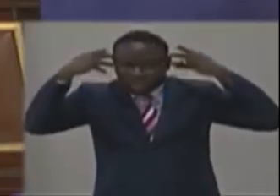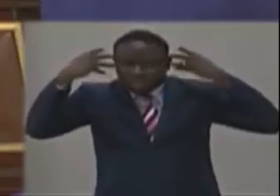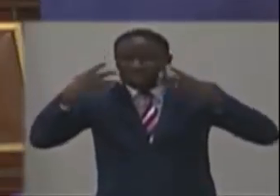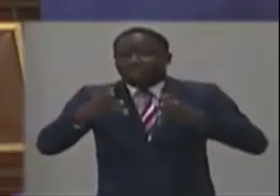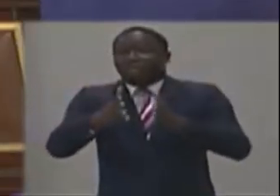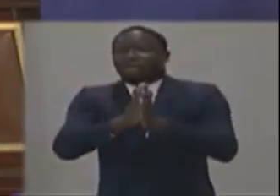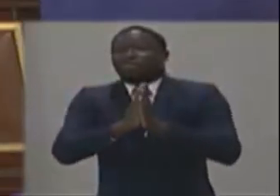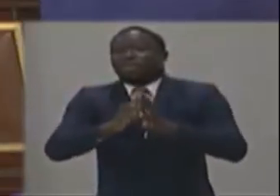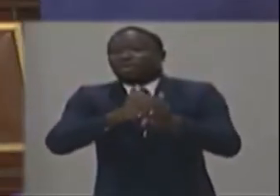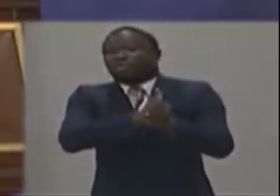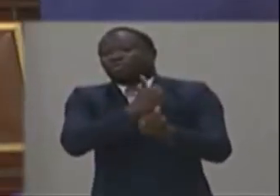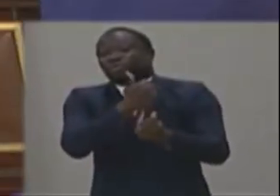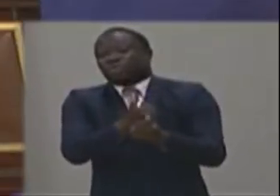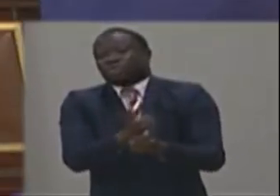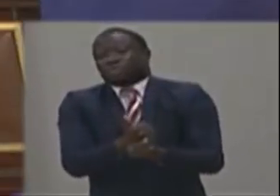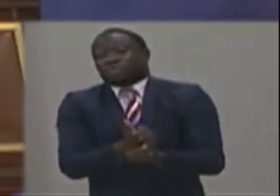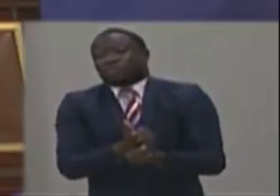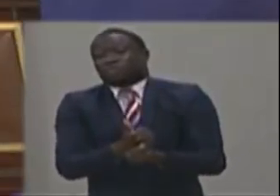maquette. Maintenant, les autorités